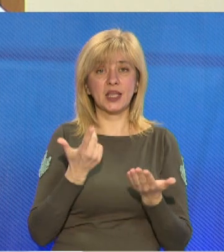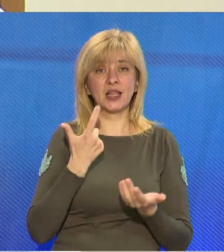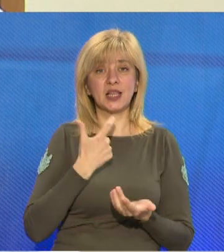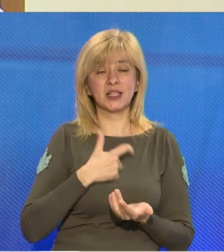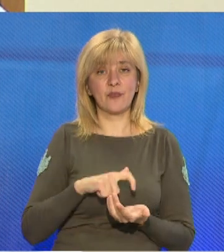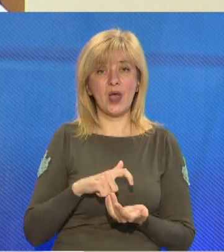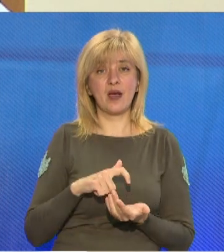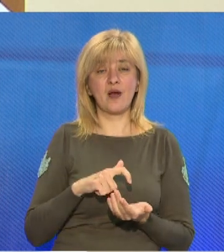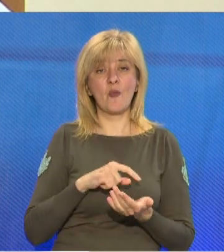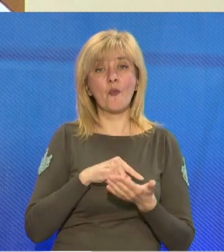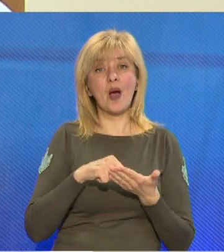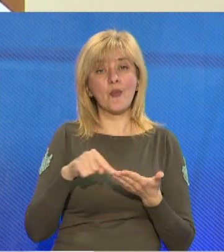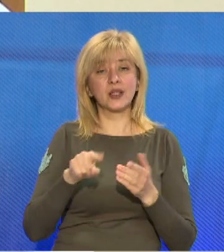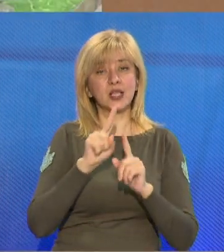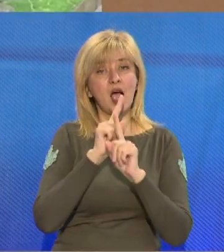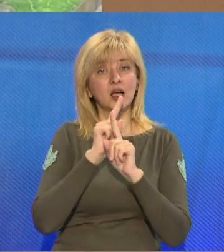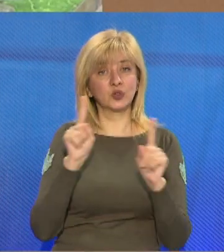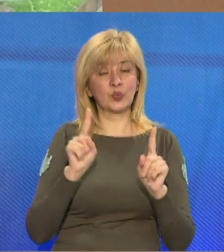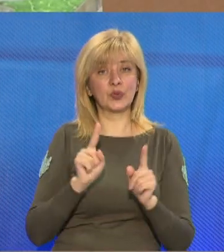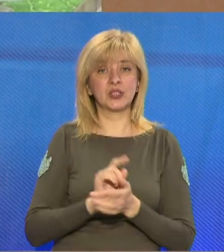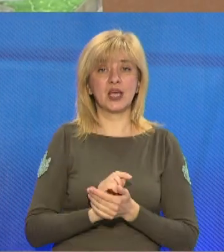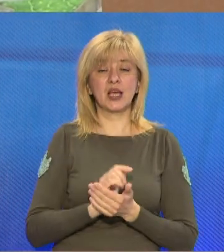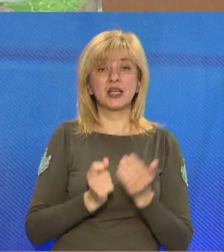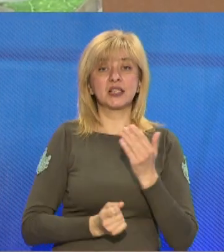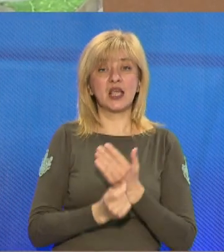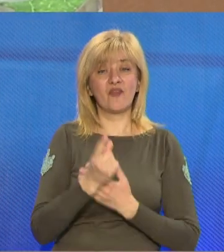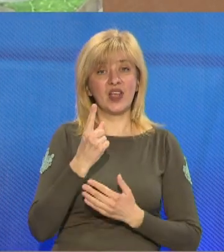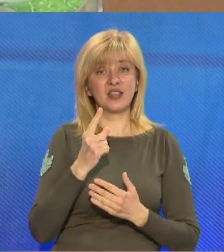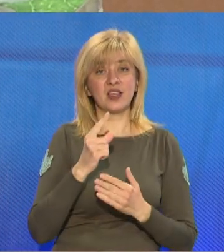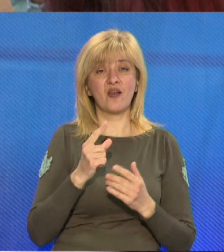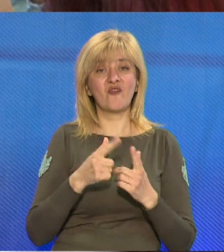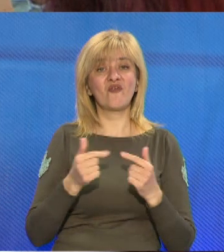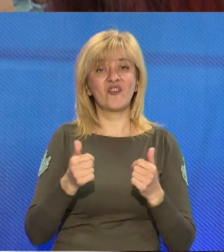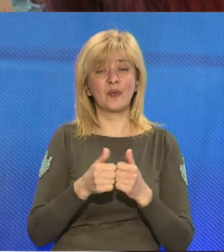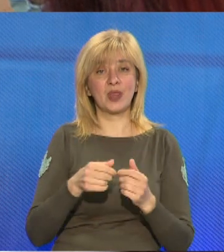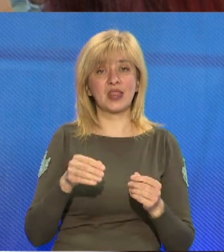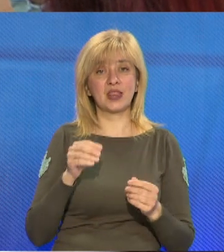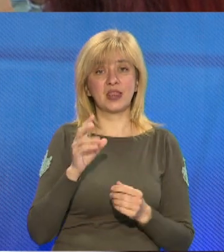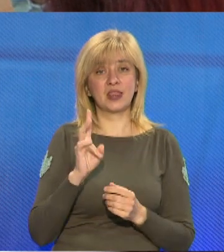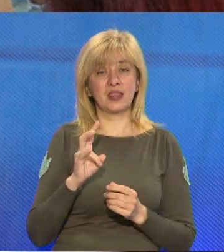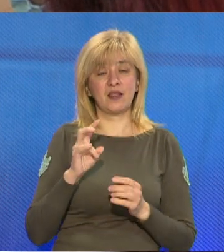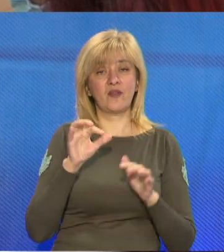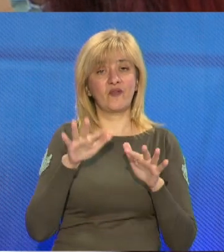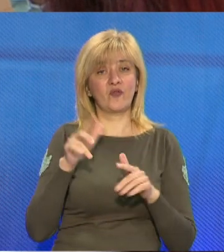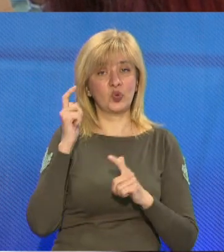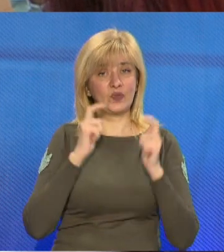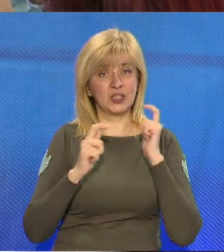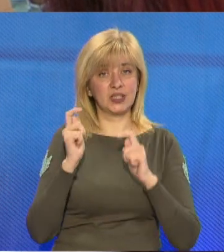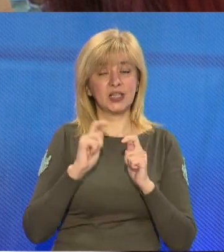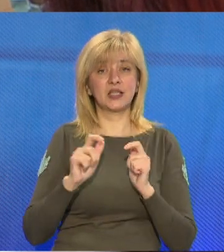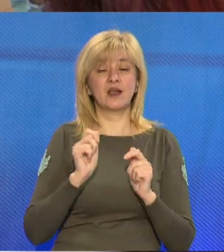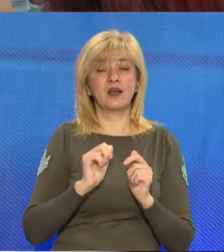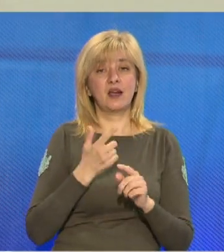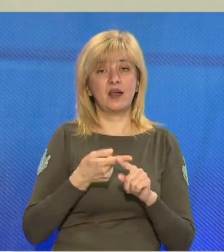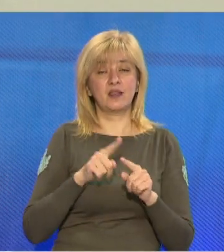себя пометить особенности. З'яўленне фермы на кафедры дадала нагляднасці і практычнасці вучэбнаму працэсу. Цяпер